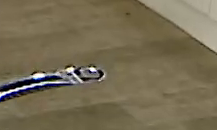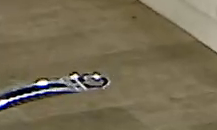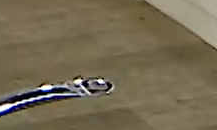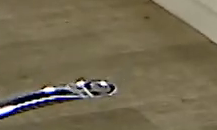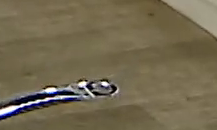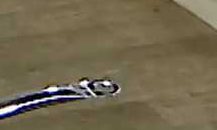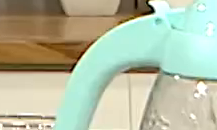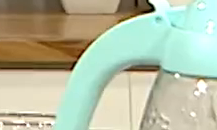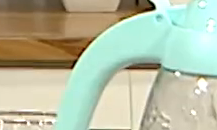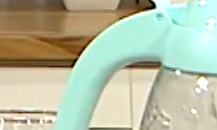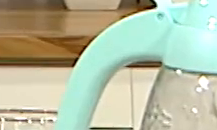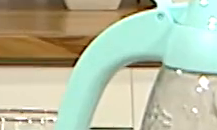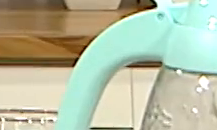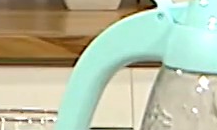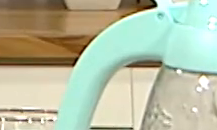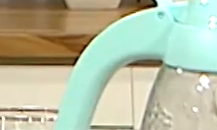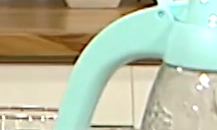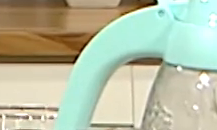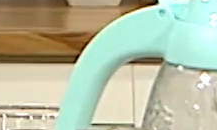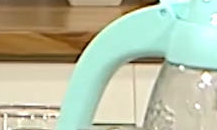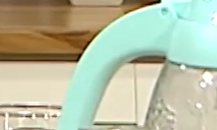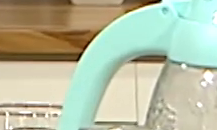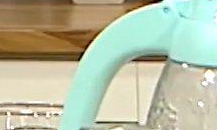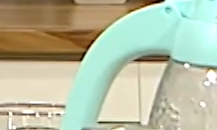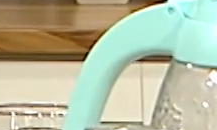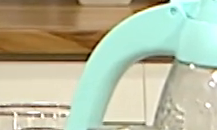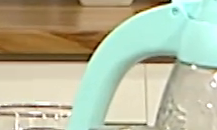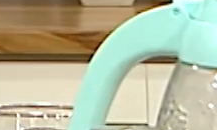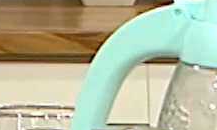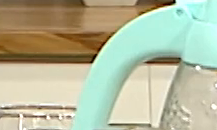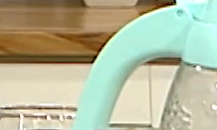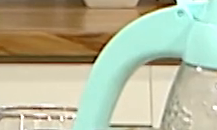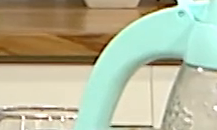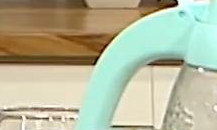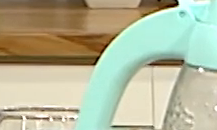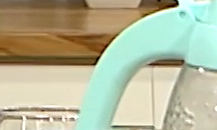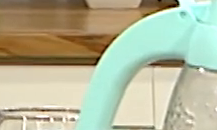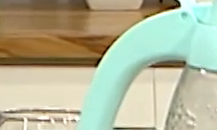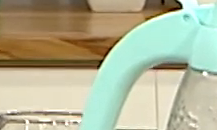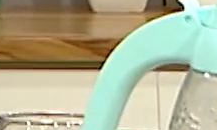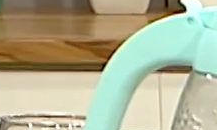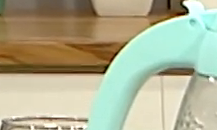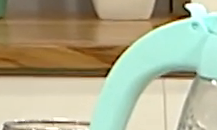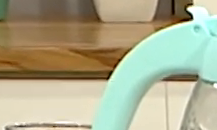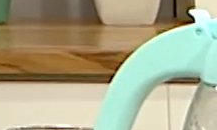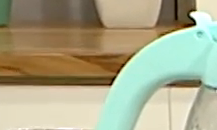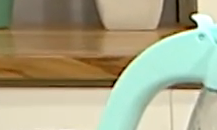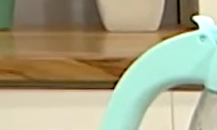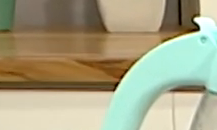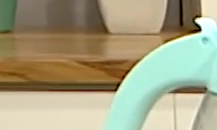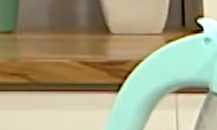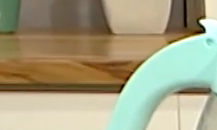koyduktan sonra 15 dakika kadar daha bunun üzerine Eğer Arzu ederlerse ocaktan aldıktan sonra maydanoz koyabilirler